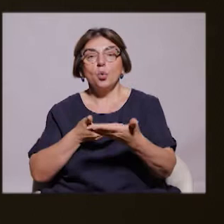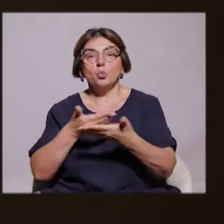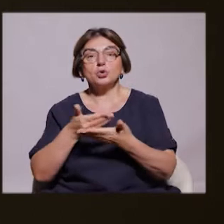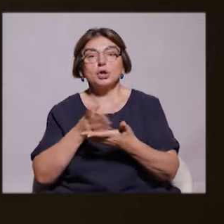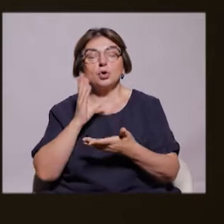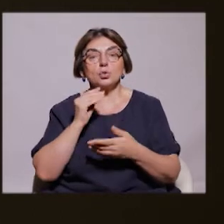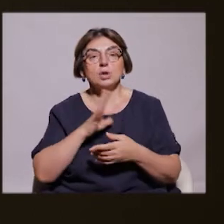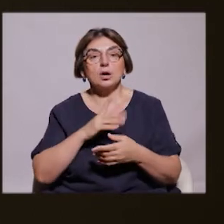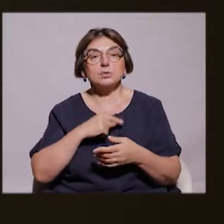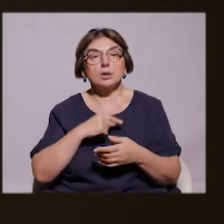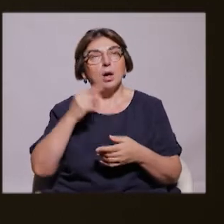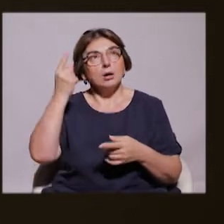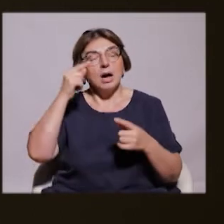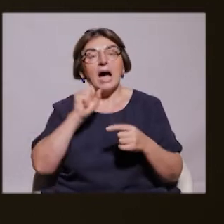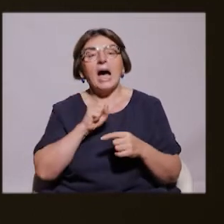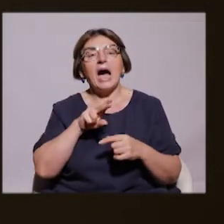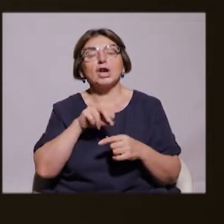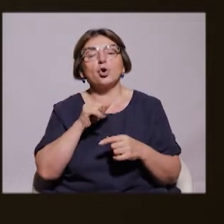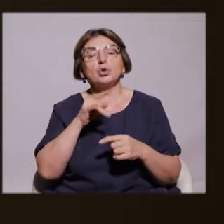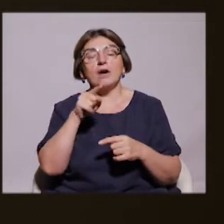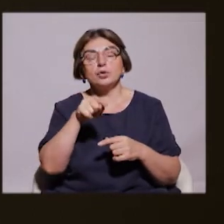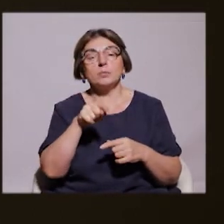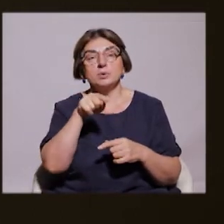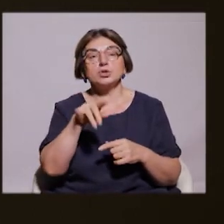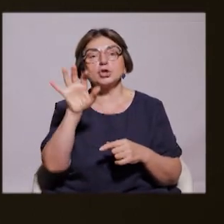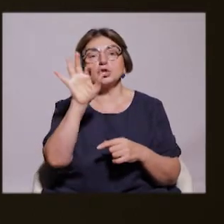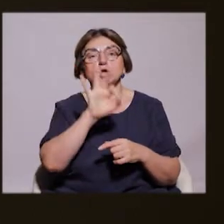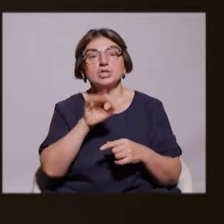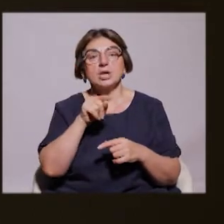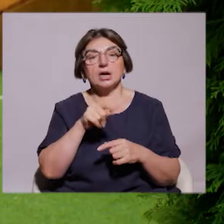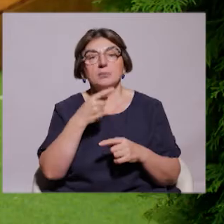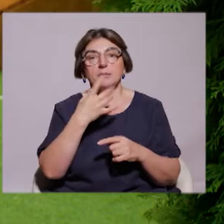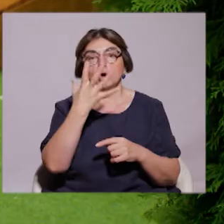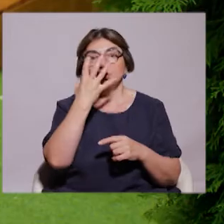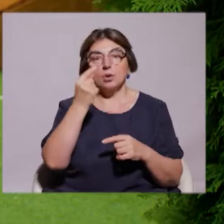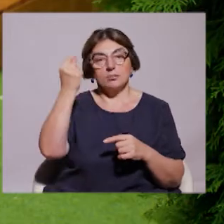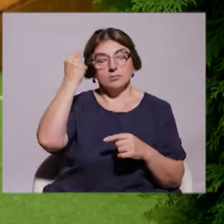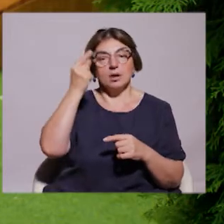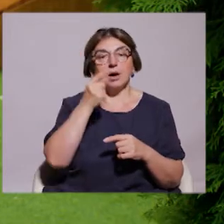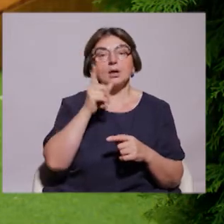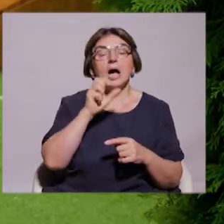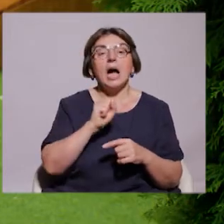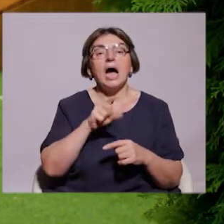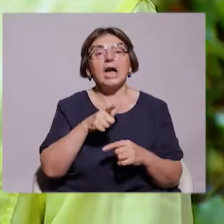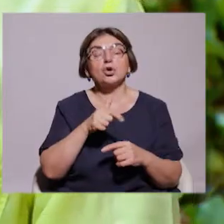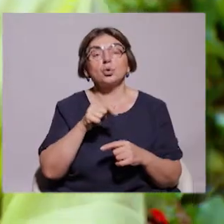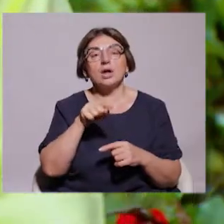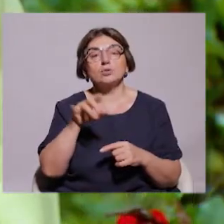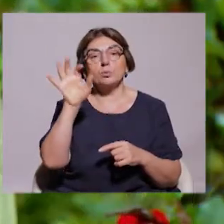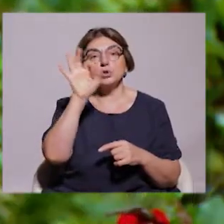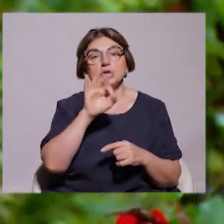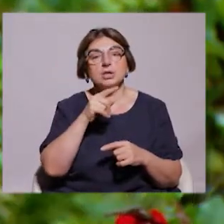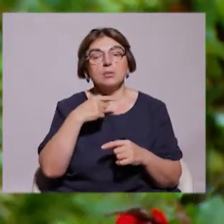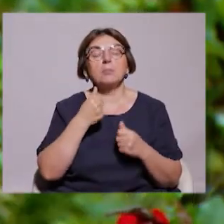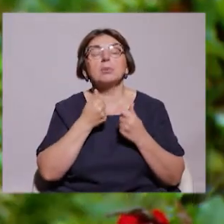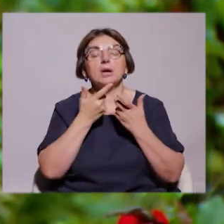და ამ სურათით მინდოდა თქვენთვის შემეხსენებინა, თორე მითი არგონავტების შესახებ უკვე მრავალჯერ მოგისმენია და მე აღარ შეგაწყენთ თავს ამის მოყოლით. უბრალოდ